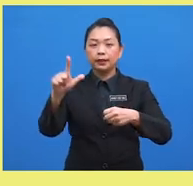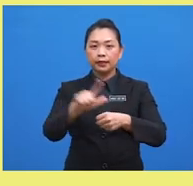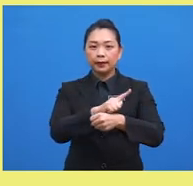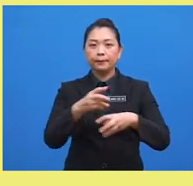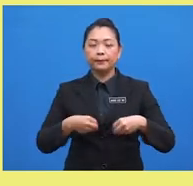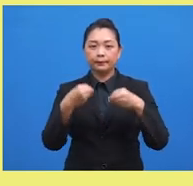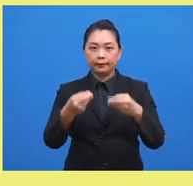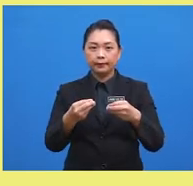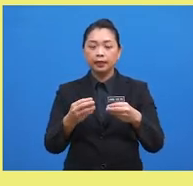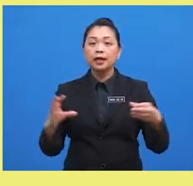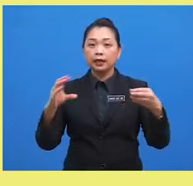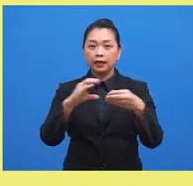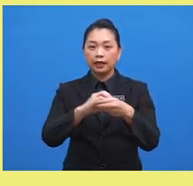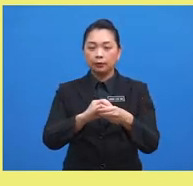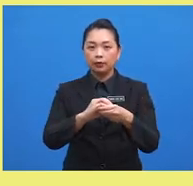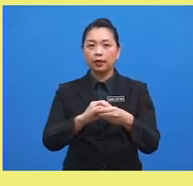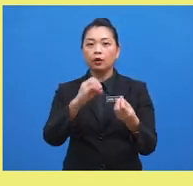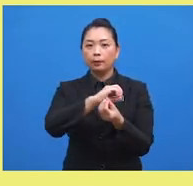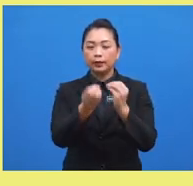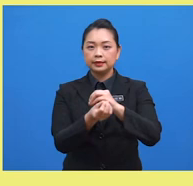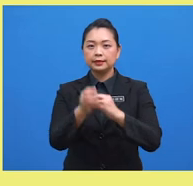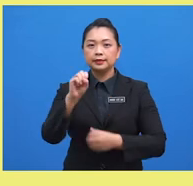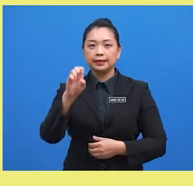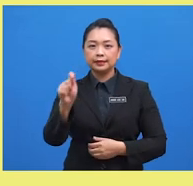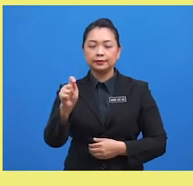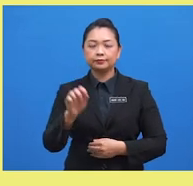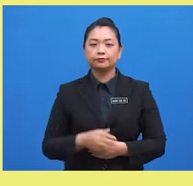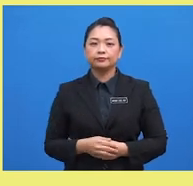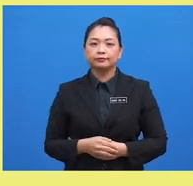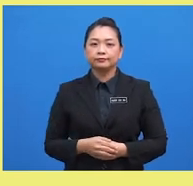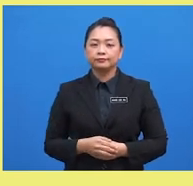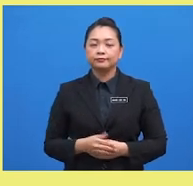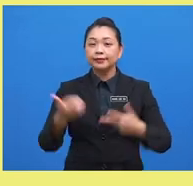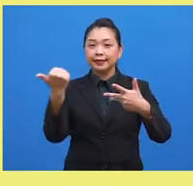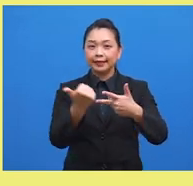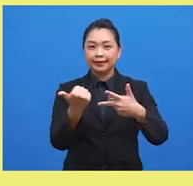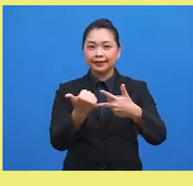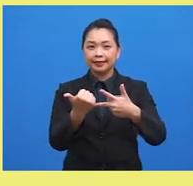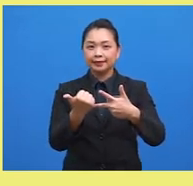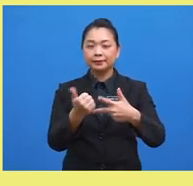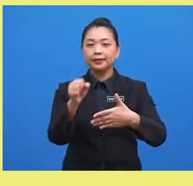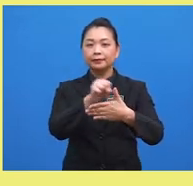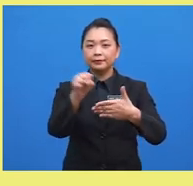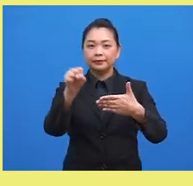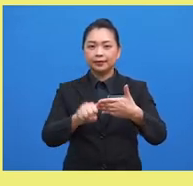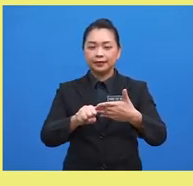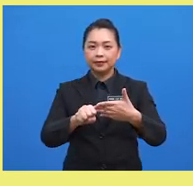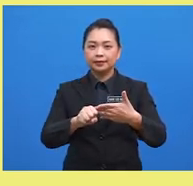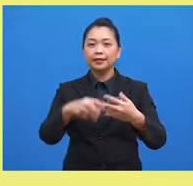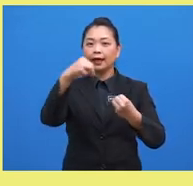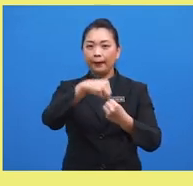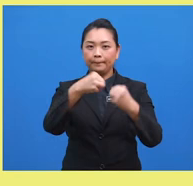menentukan pelengkap bagi gabungan operasi set. Dan yang terakhir